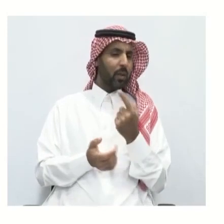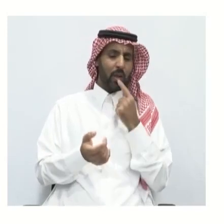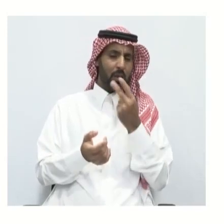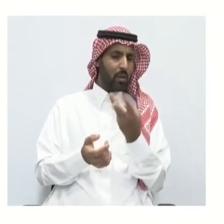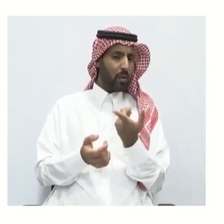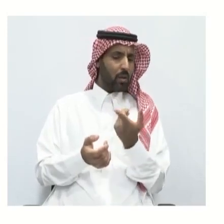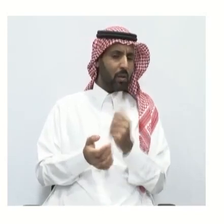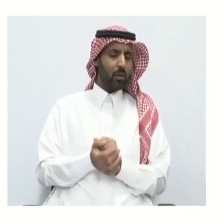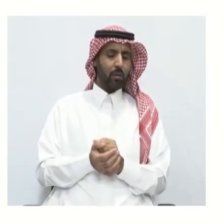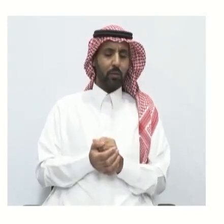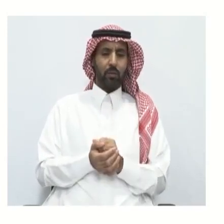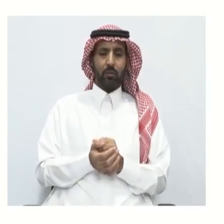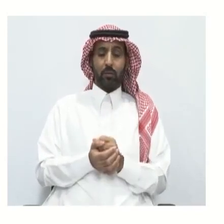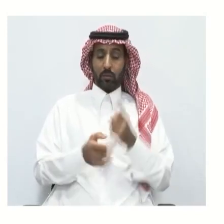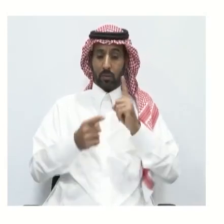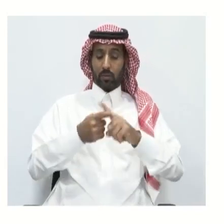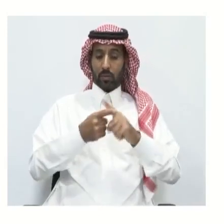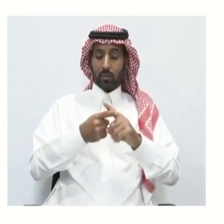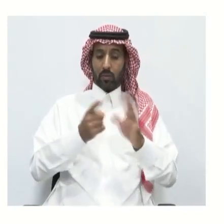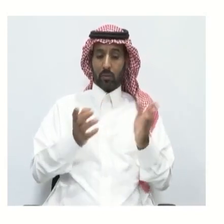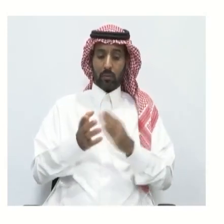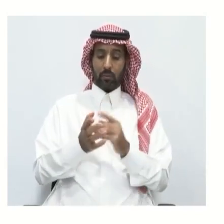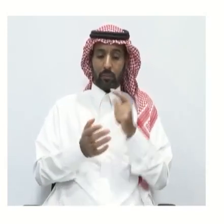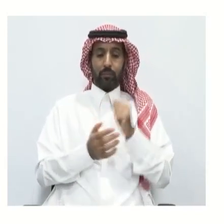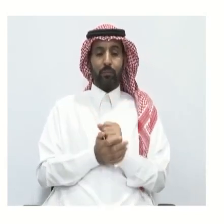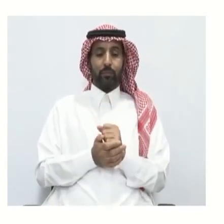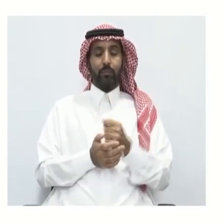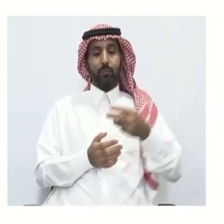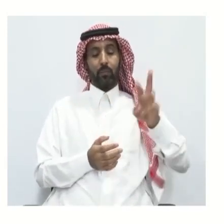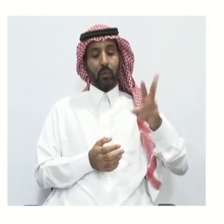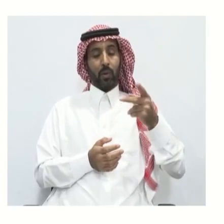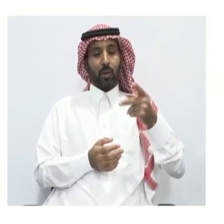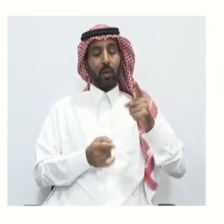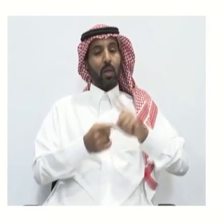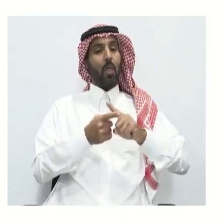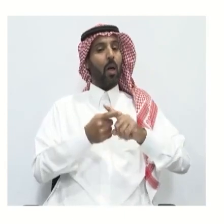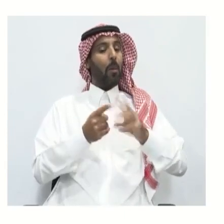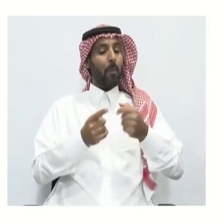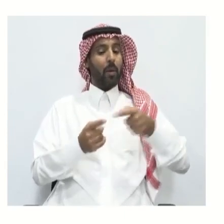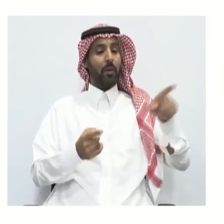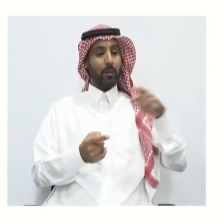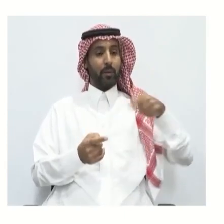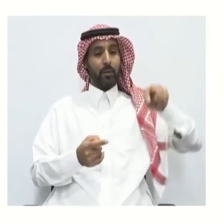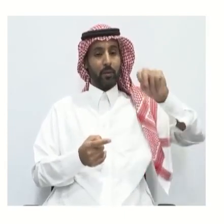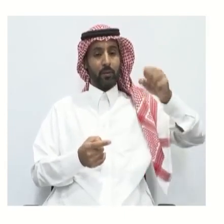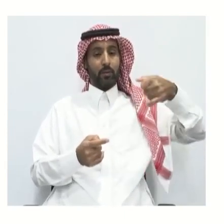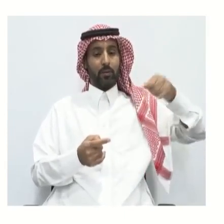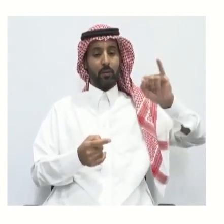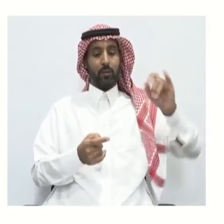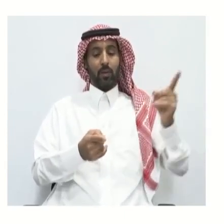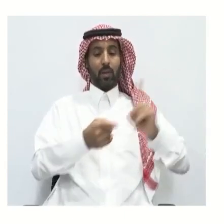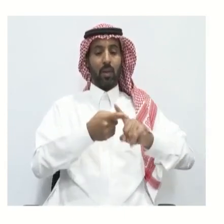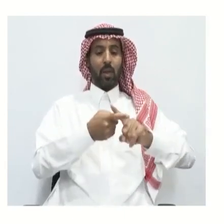ساحسب كتله الزنك عن طريق ضرب مولات يوديد الزنك في كسر الكتله الموليه ليوديد الزنك